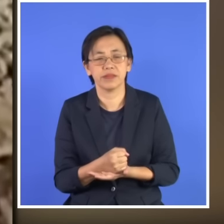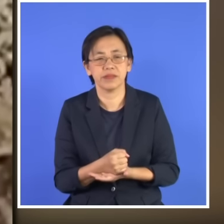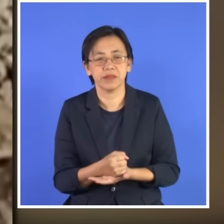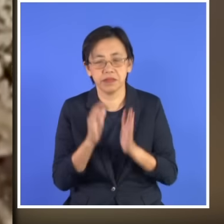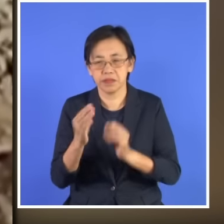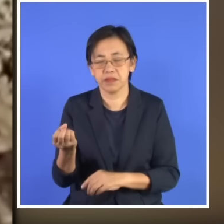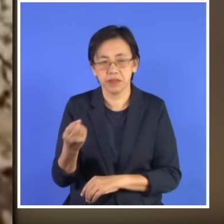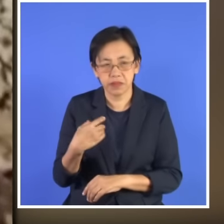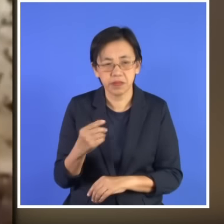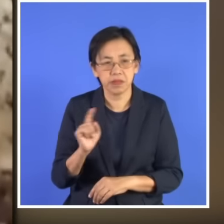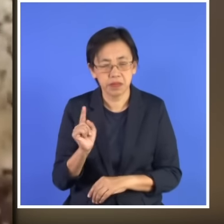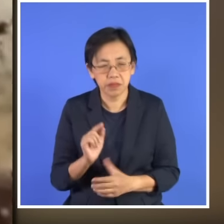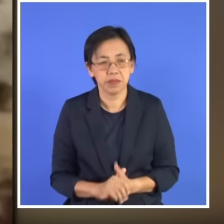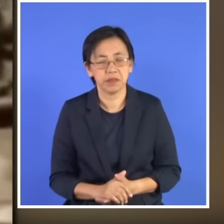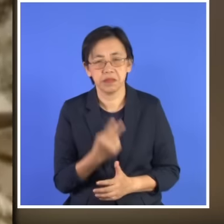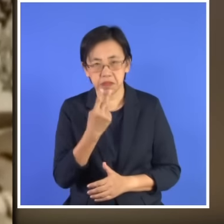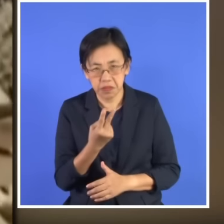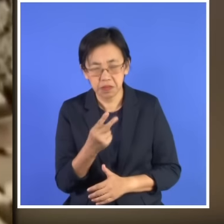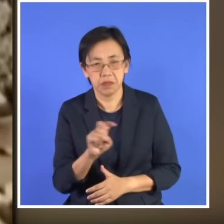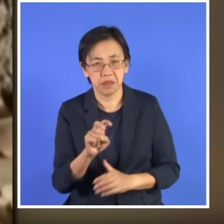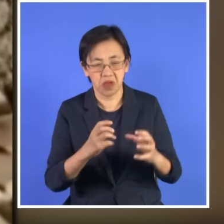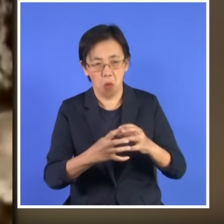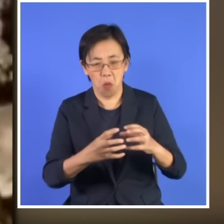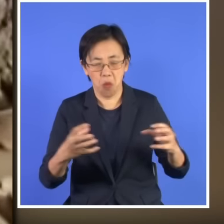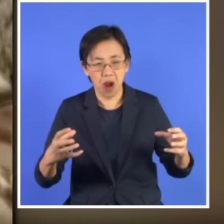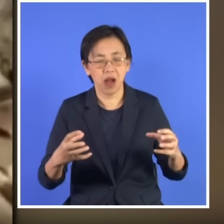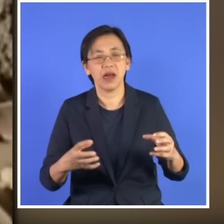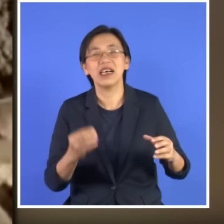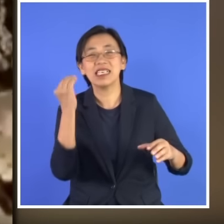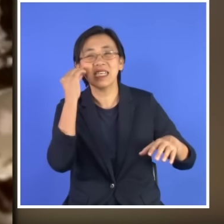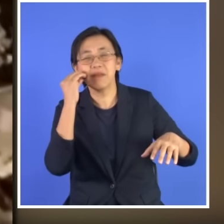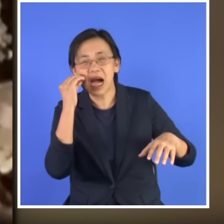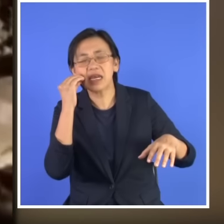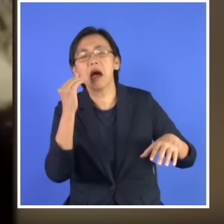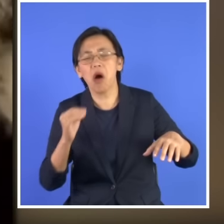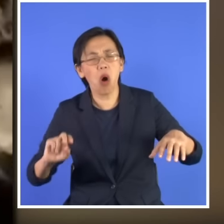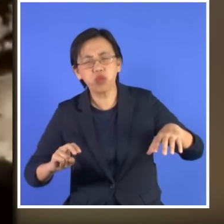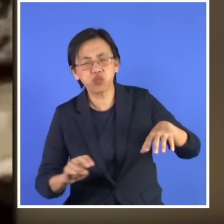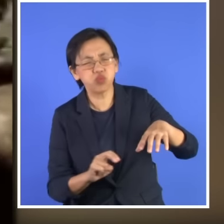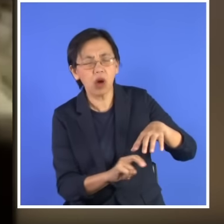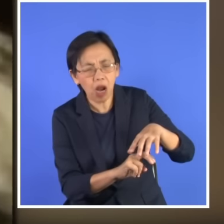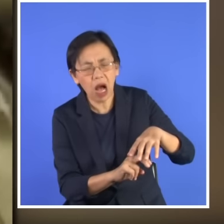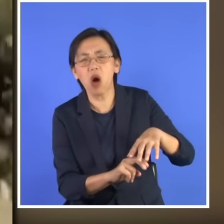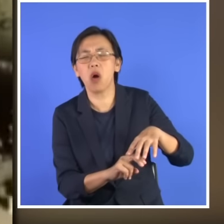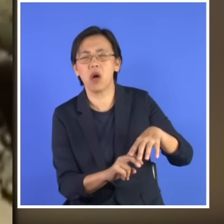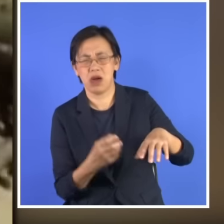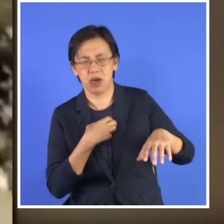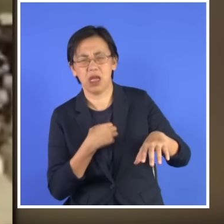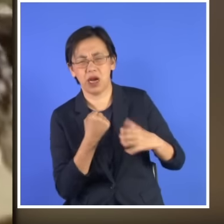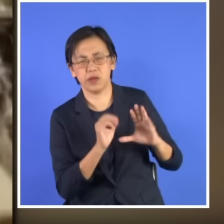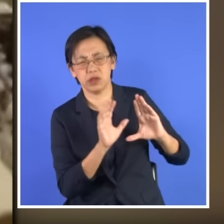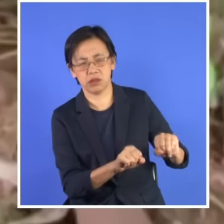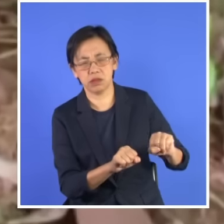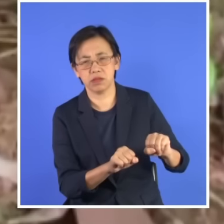แจ้งจากชาวบ้านบอกว่าเหไปเจองูเหลือมนี่นะฮะเข้าบ้านเรือนชาวบ้านให้ไปตรวจสอบไปช่วยเหลือหน่อยอยู่ที่บ้านหลังหนึ่งนะครับอยู่ที่